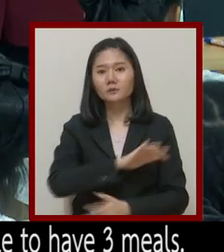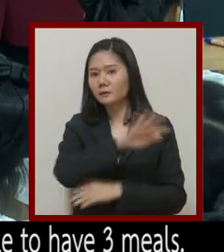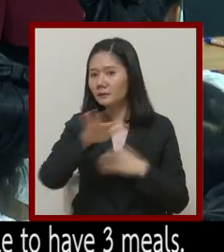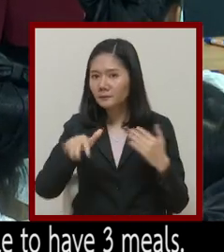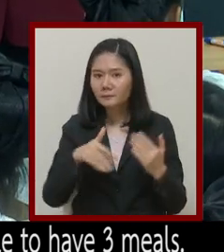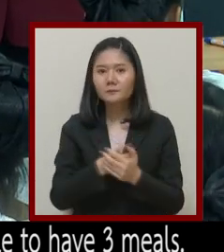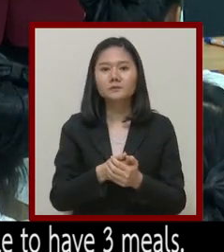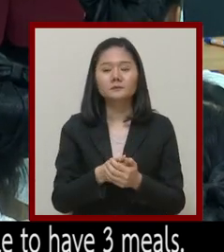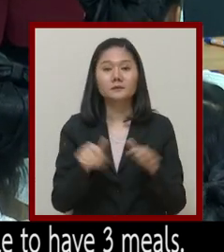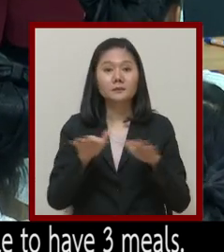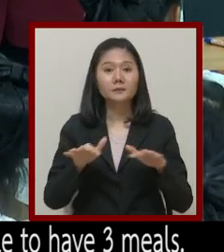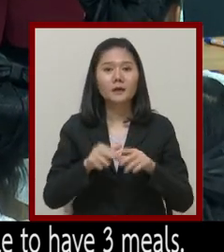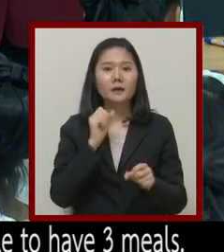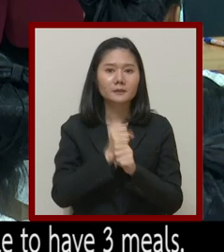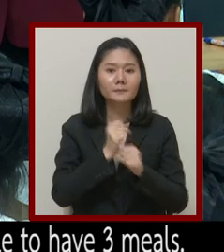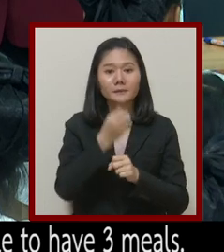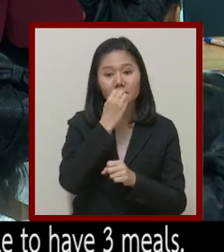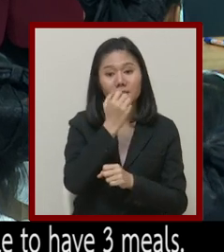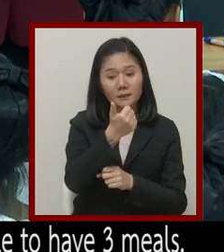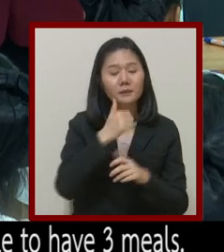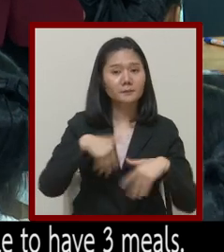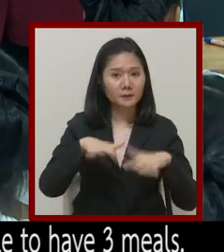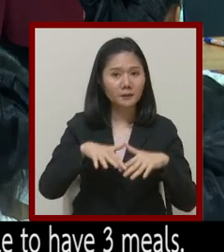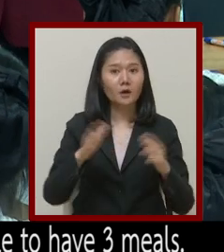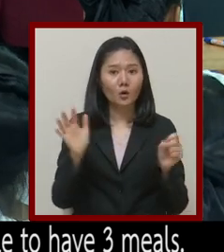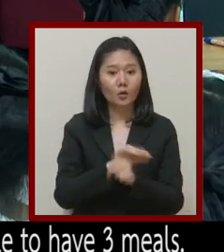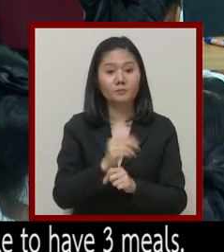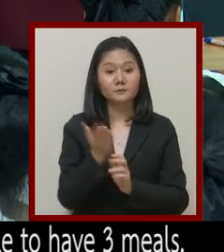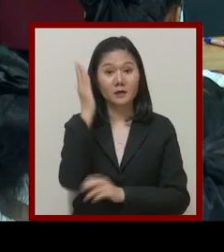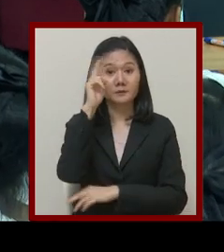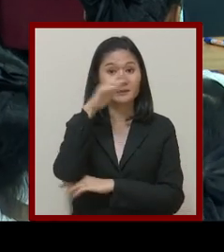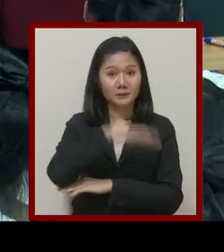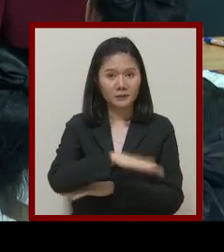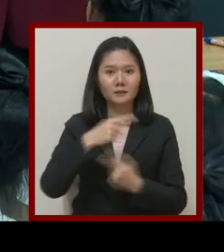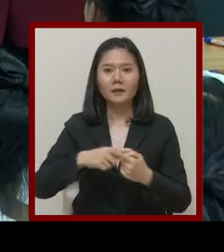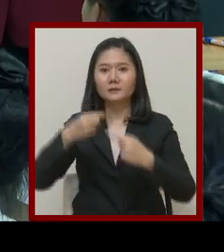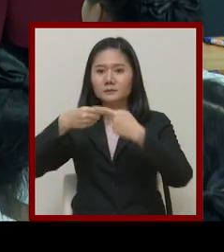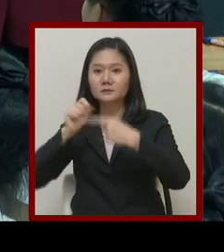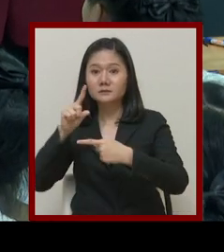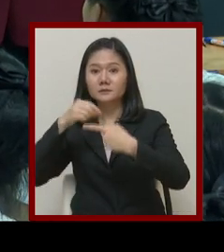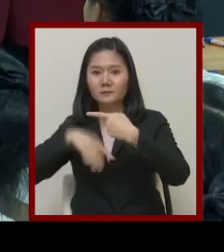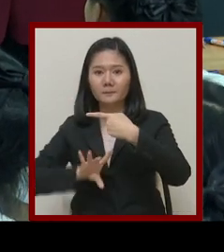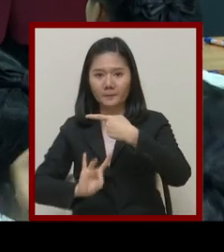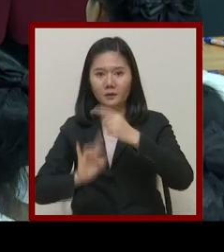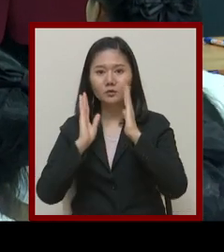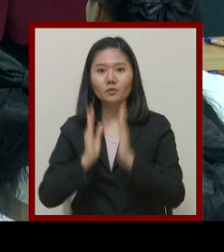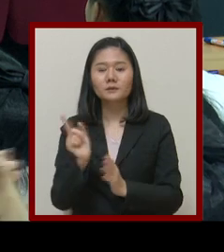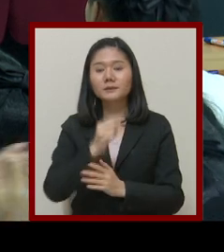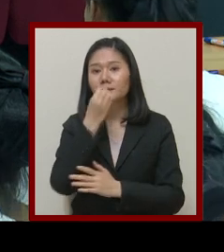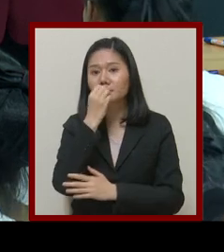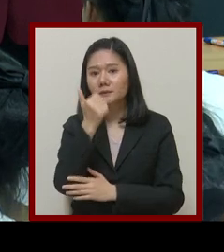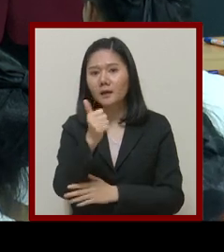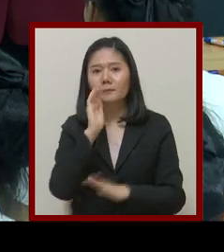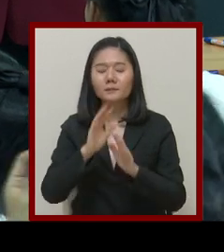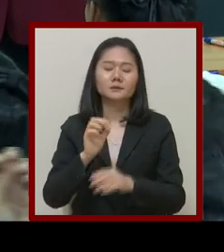นคนทั่วไปที่สามารถที่จะทานอาหารได้ปกติครบ3มื้อได้นะคะแต่ถ้าศีล8เนี่ยก็คือคนที่จะทานอาหารได้